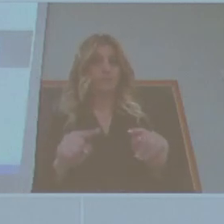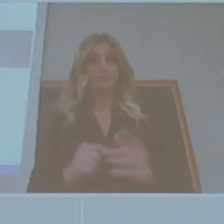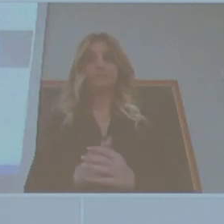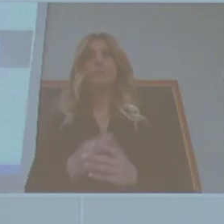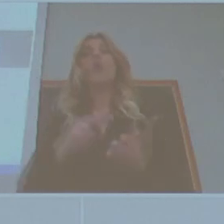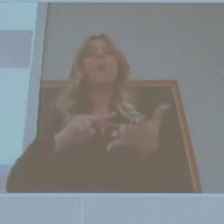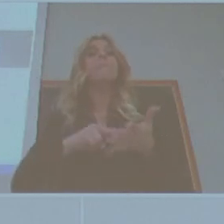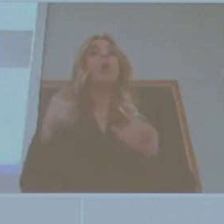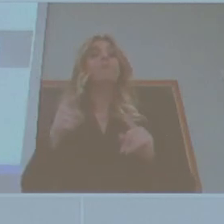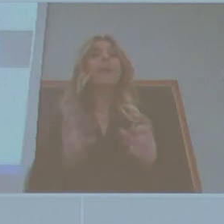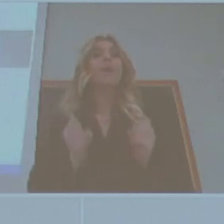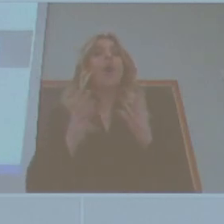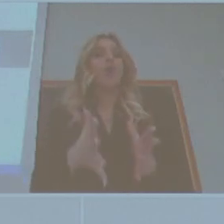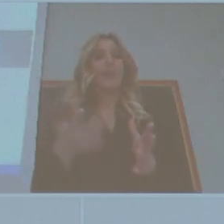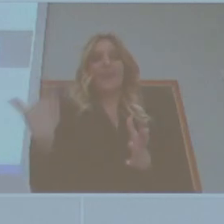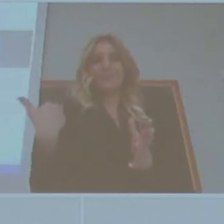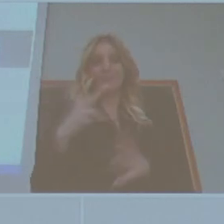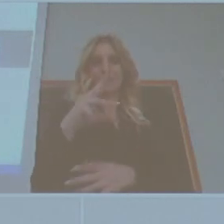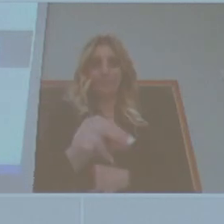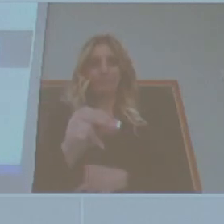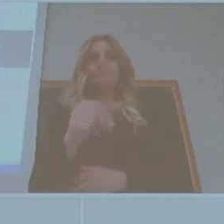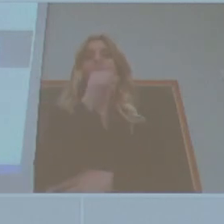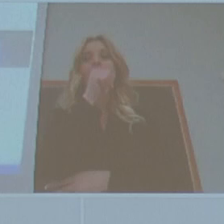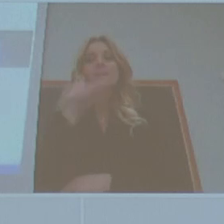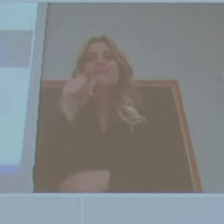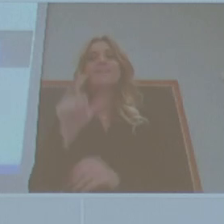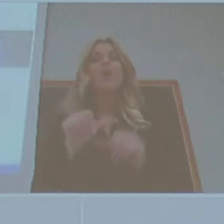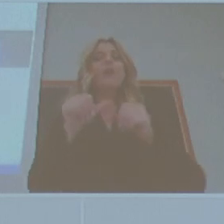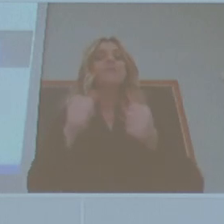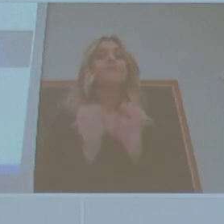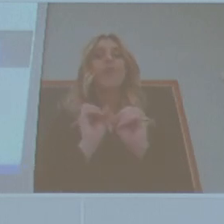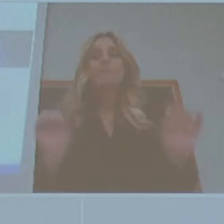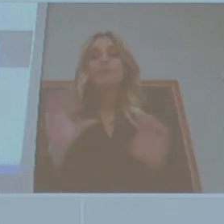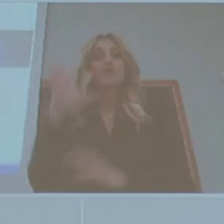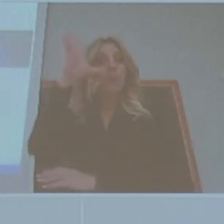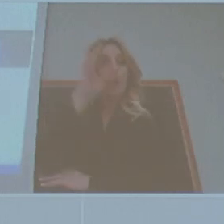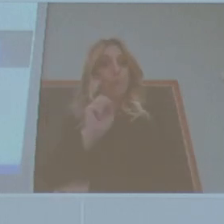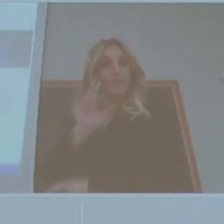il problema del coraggio, cioè rimettere al centro la formazione, l'università,